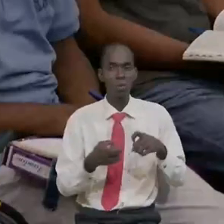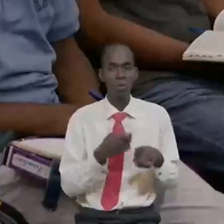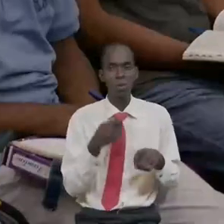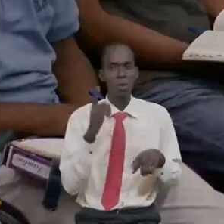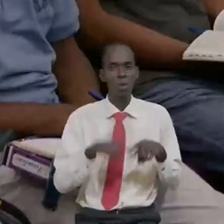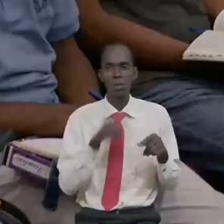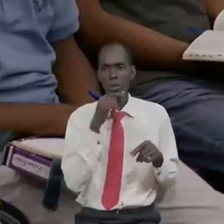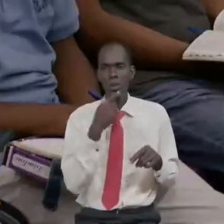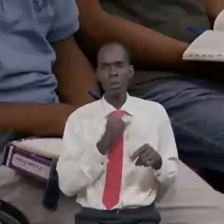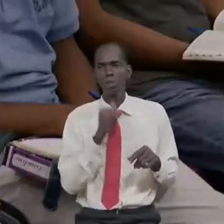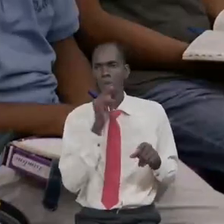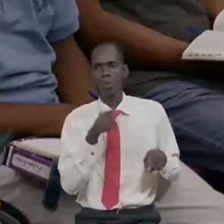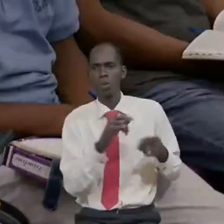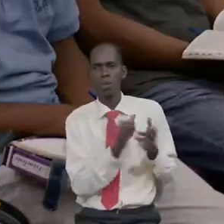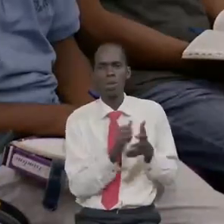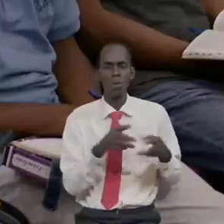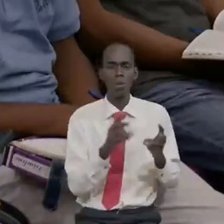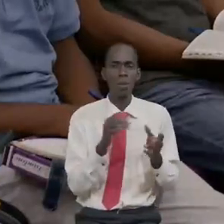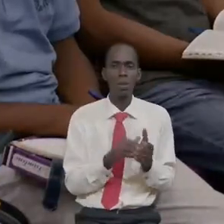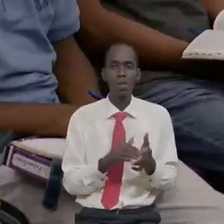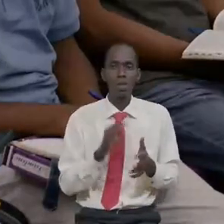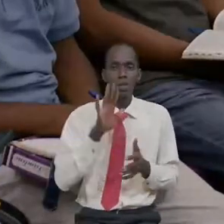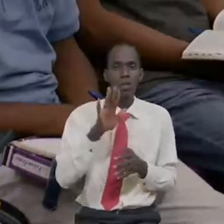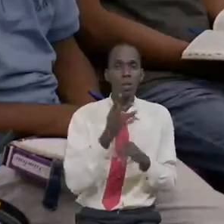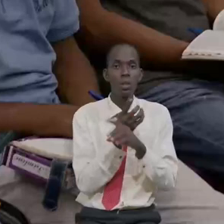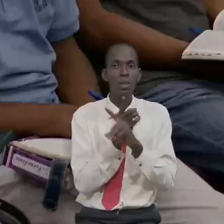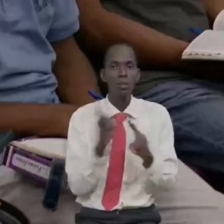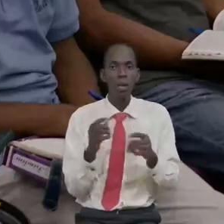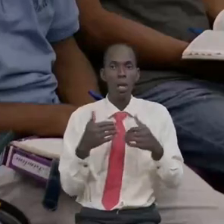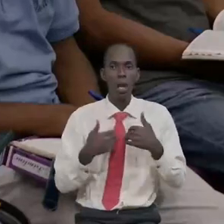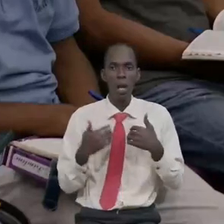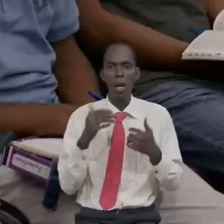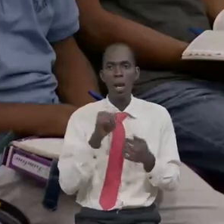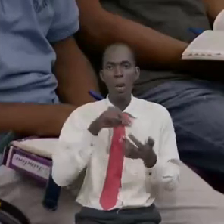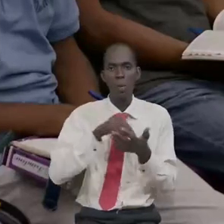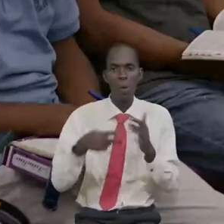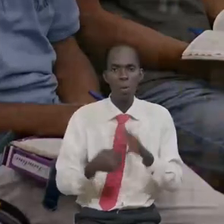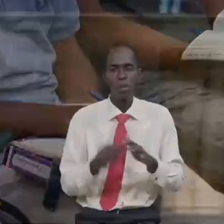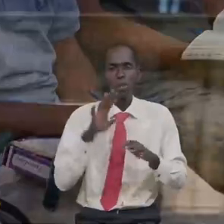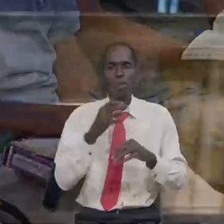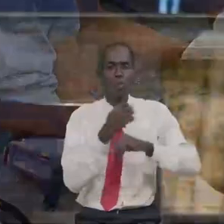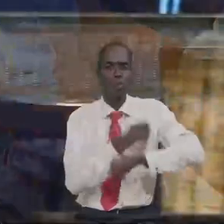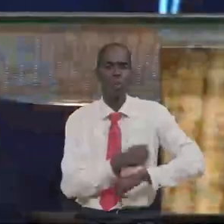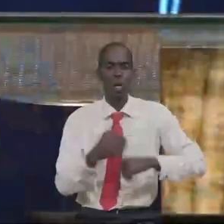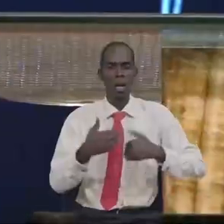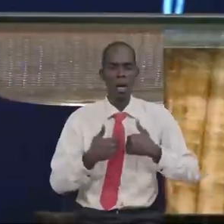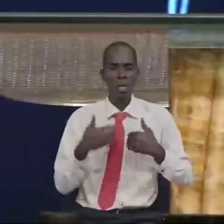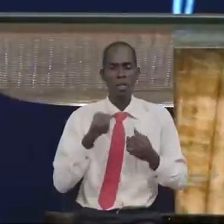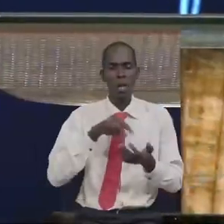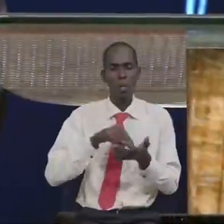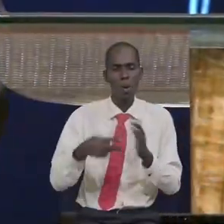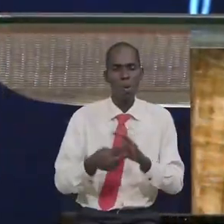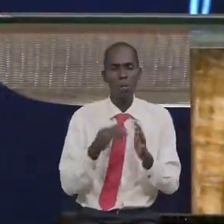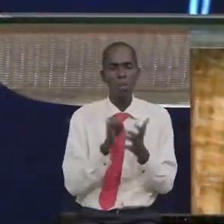Ta délivrance a un objectif et ta protection a un objectif que tu dois sortir